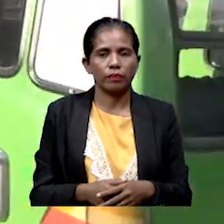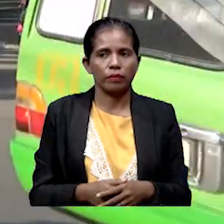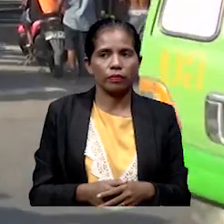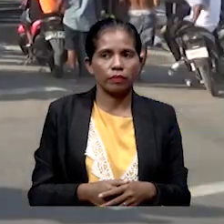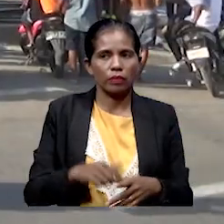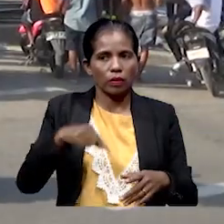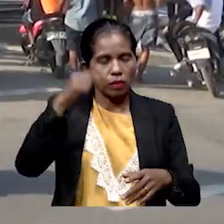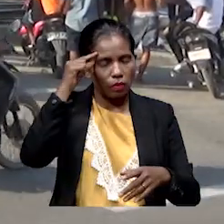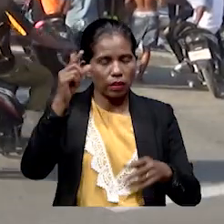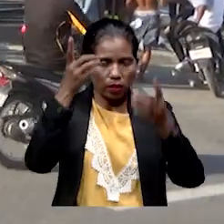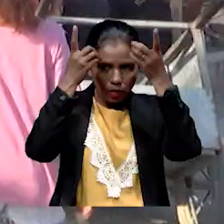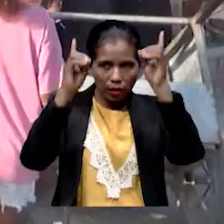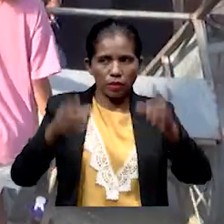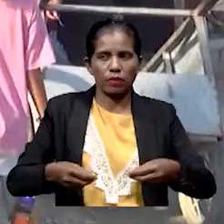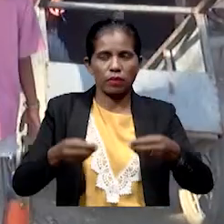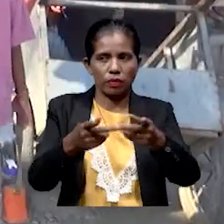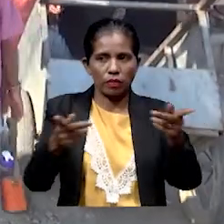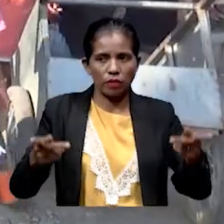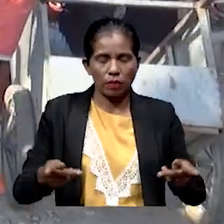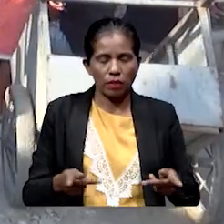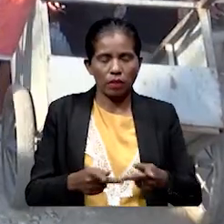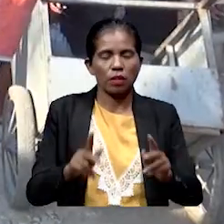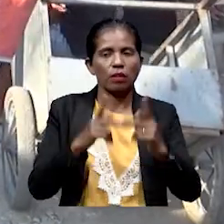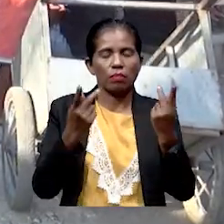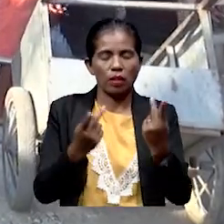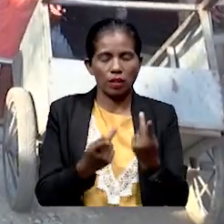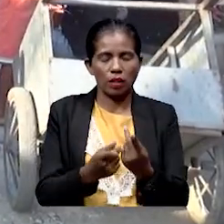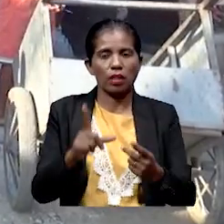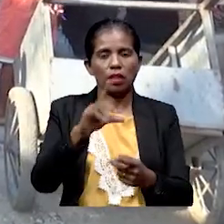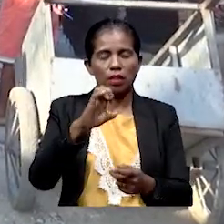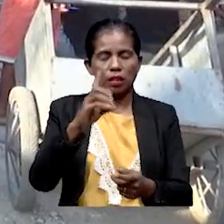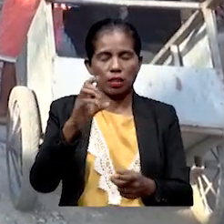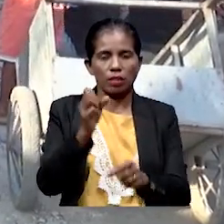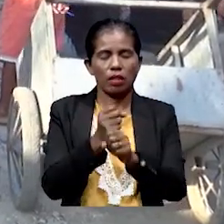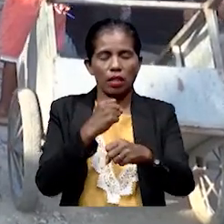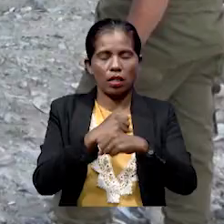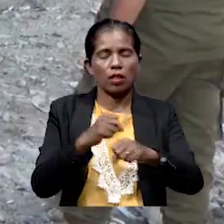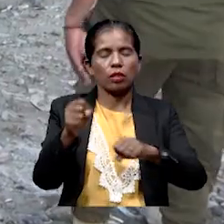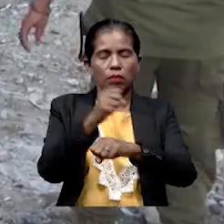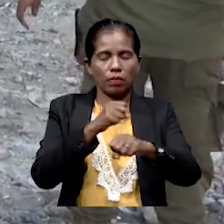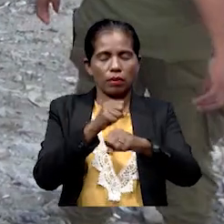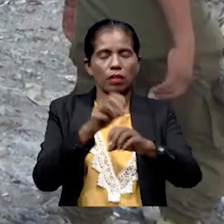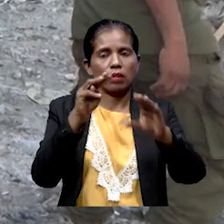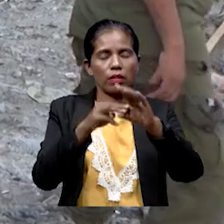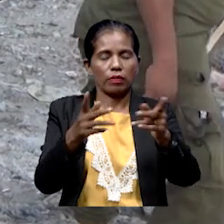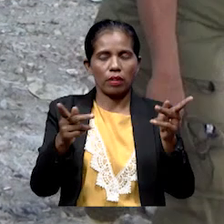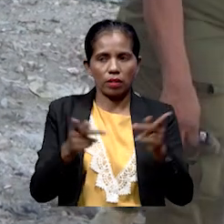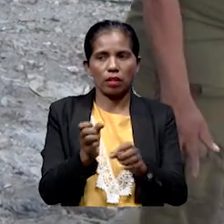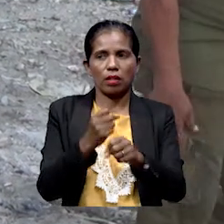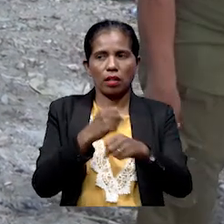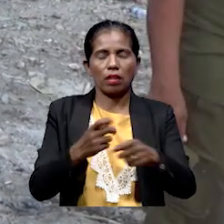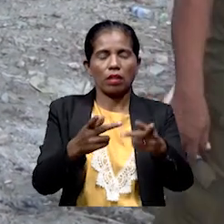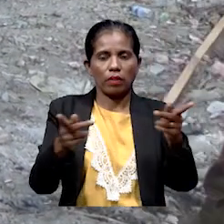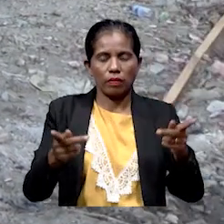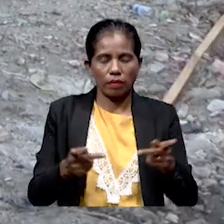Governo decidi fo fatin eis mercado Comoro ba companhia líder atu hari supermercado ia fatin refere no decisão ne halo vendedor ia fatin